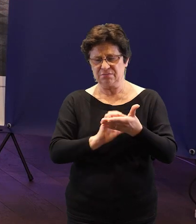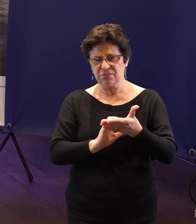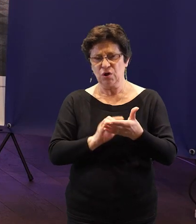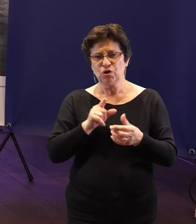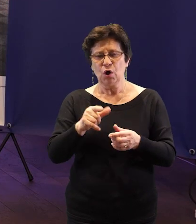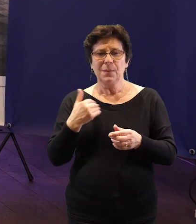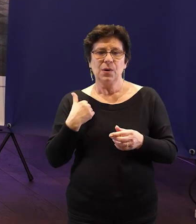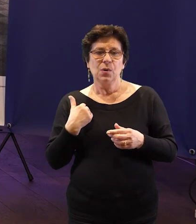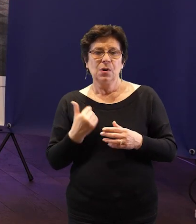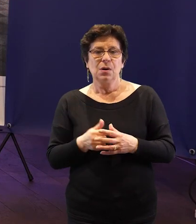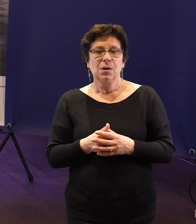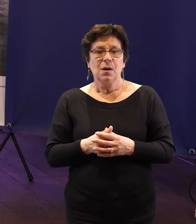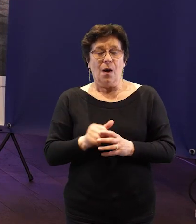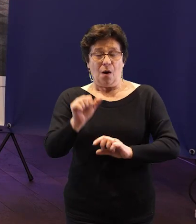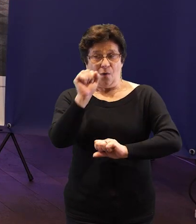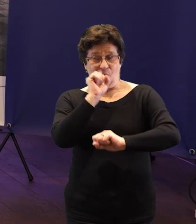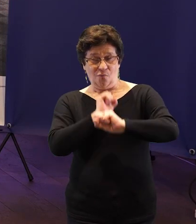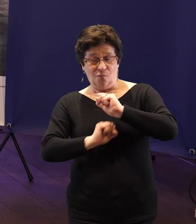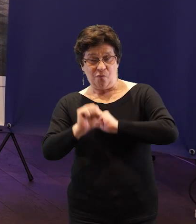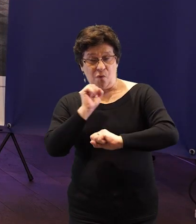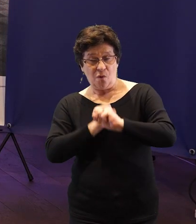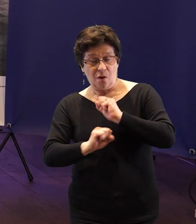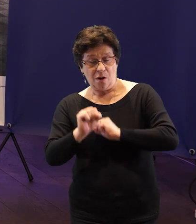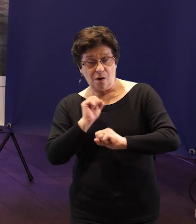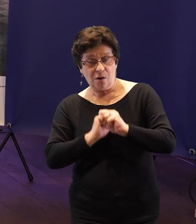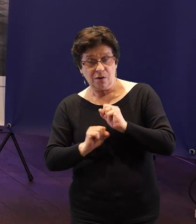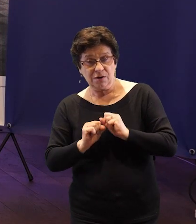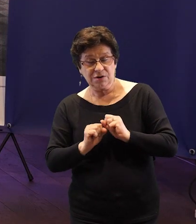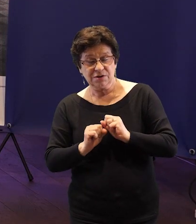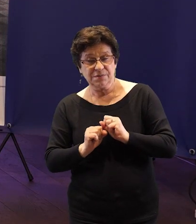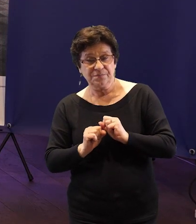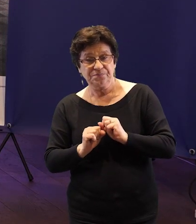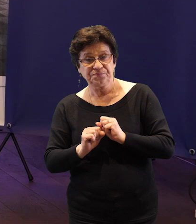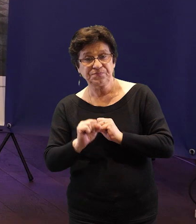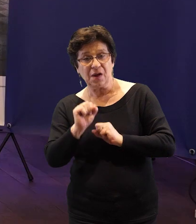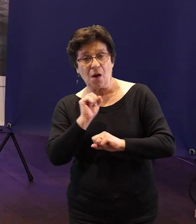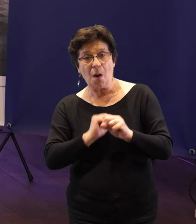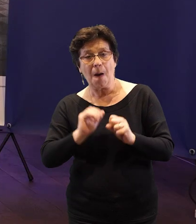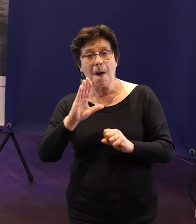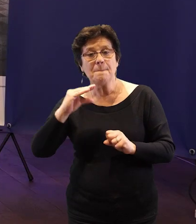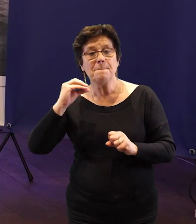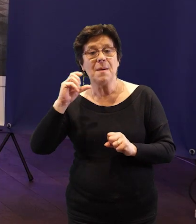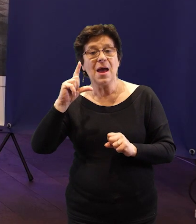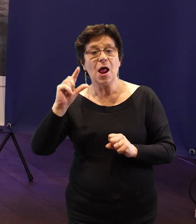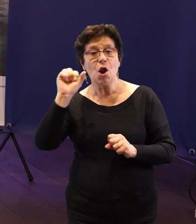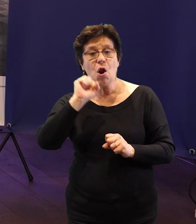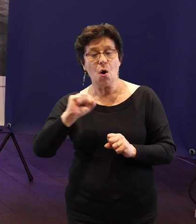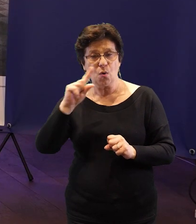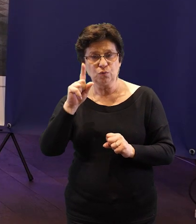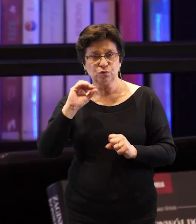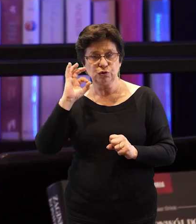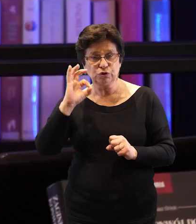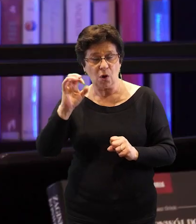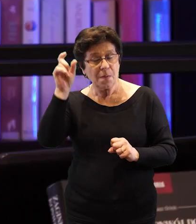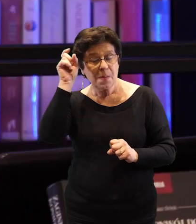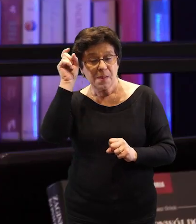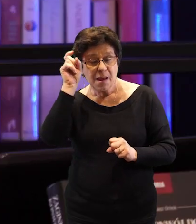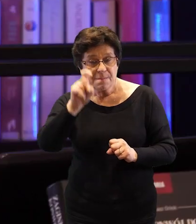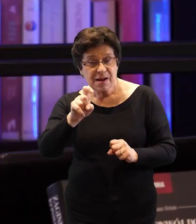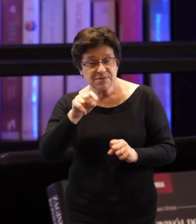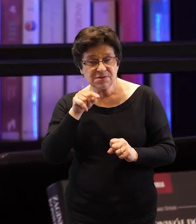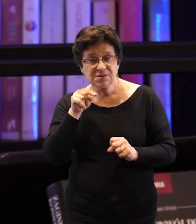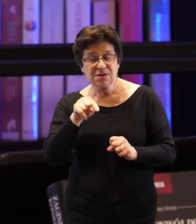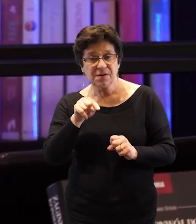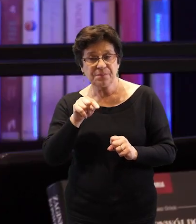był włoski konstruktor opisywany najczęściej jako Belonzo, niemiecki